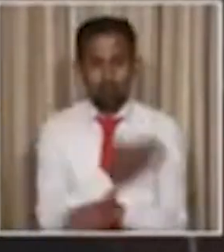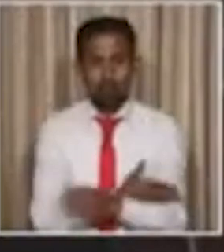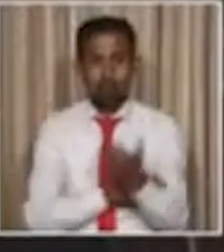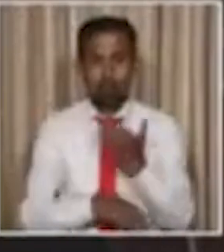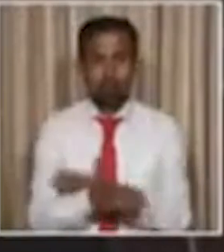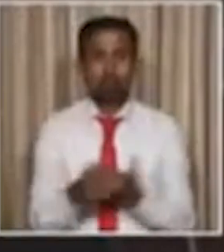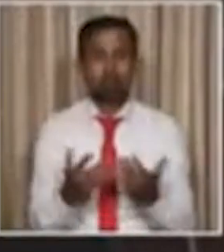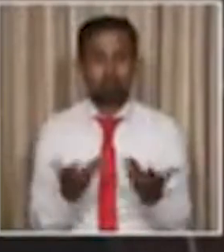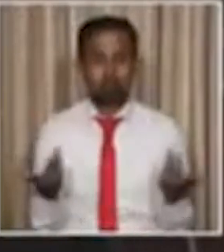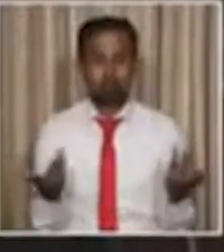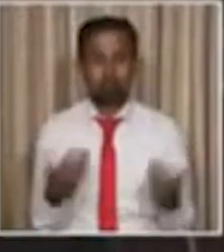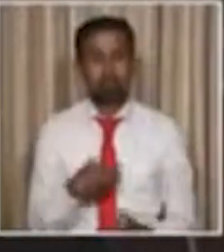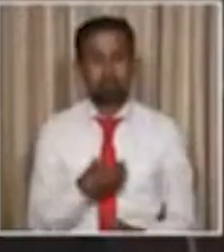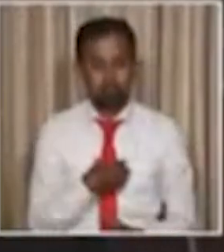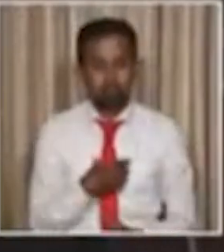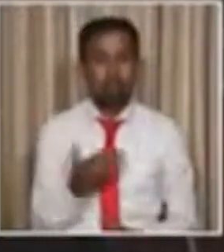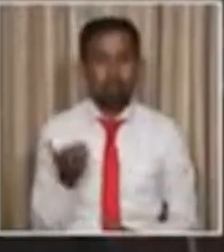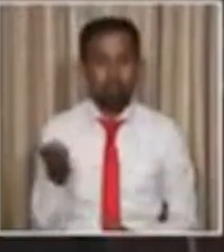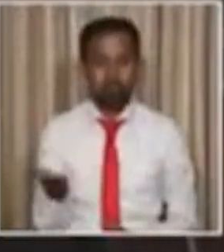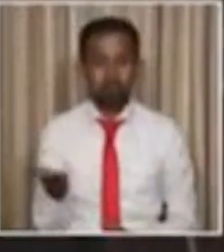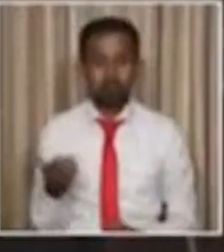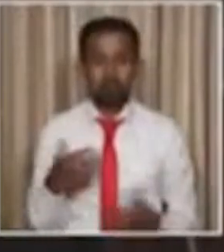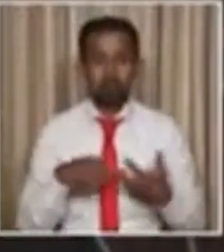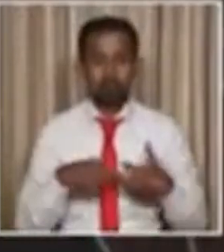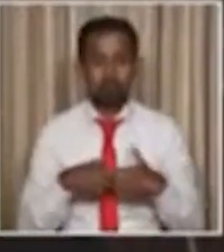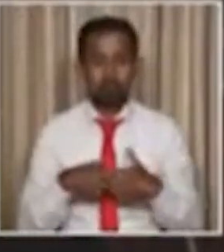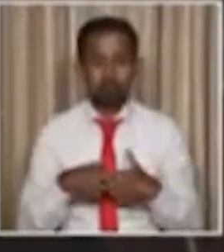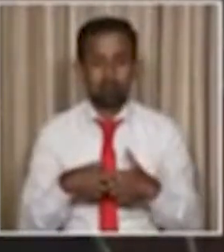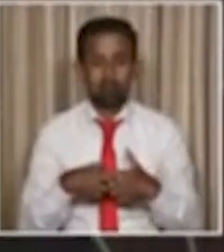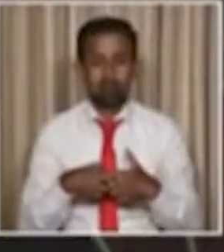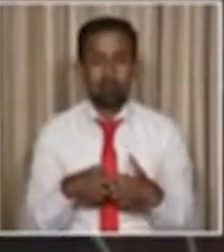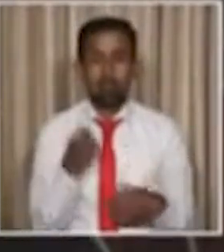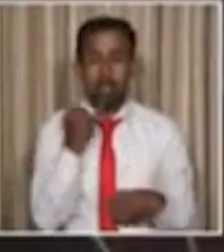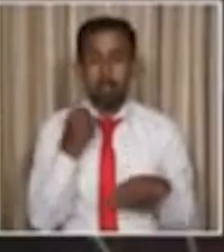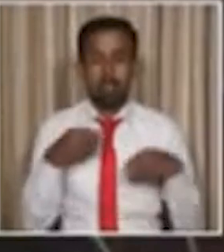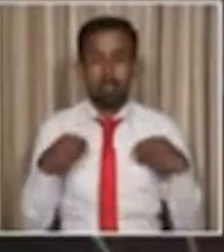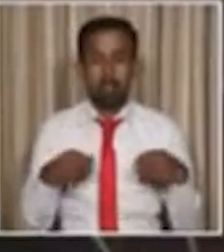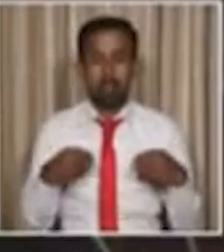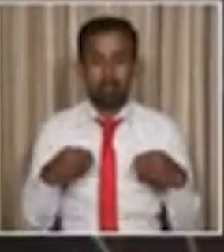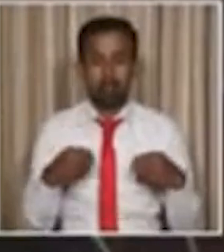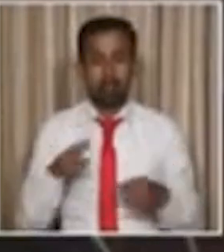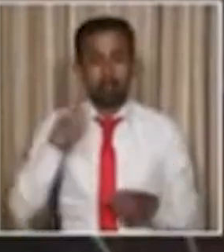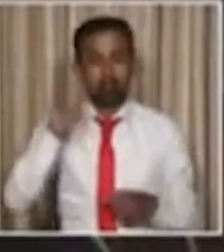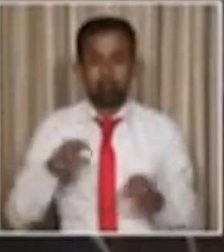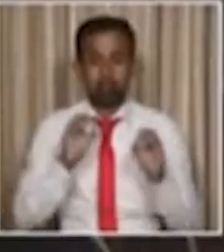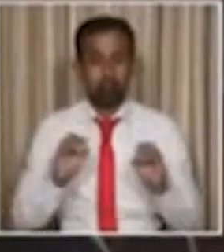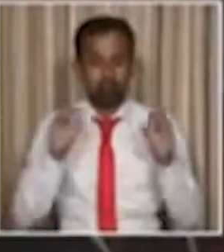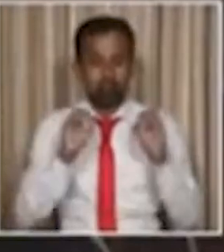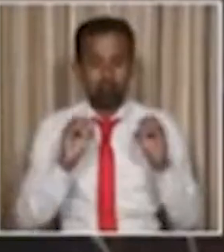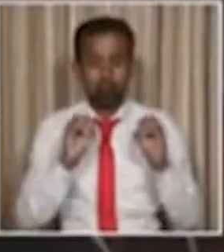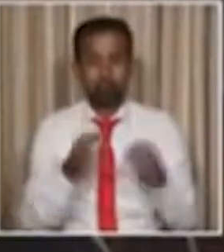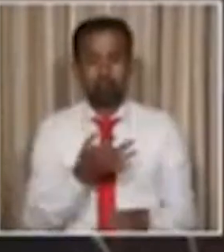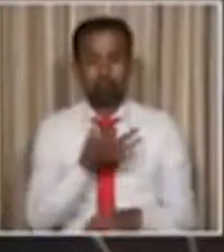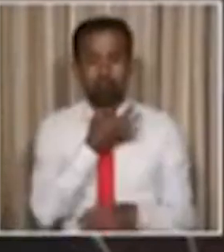හිමිව දුක් වේදනා විඳින ගැටලුවක් ගැන එතරම් සරලව ජනවරමකුත් නැතුව